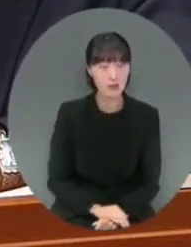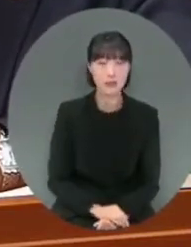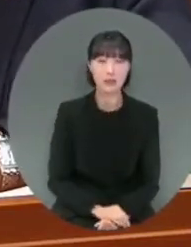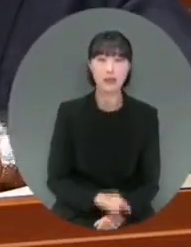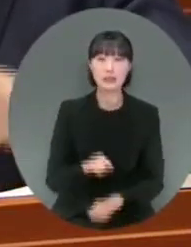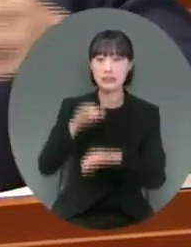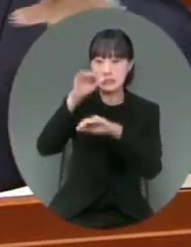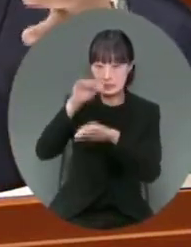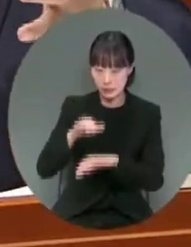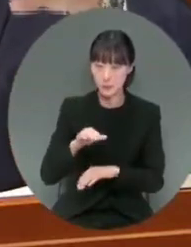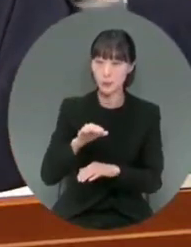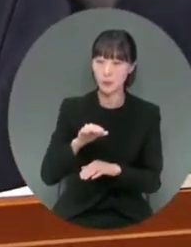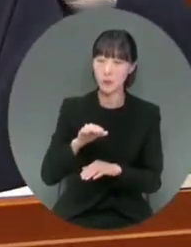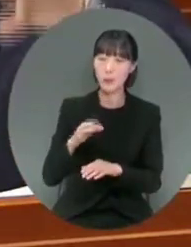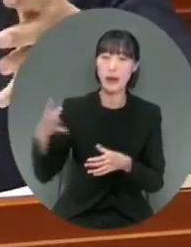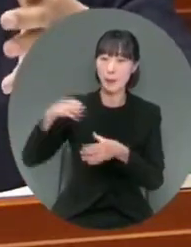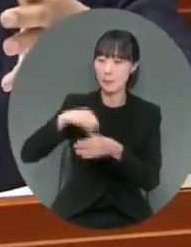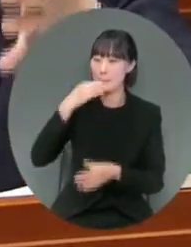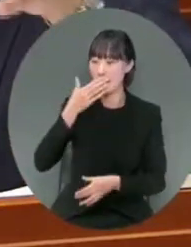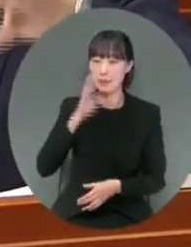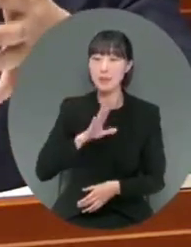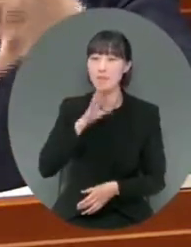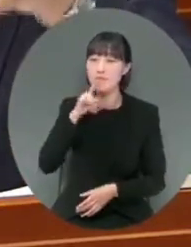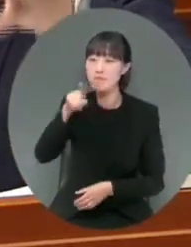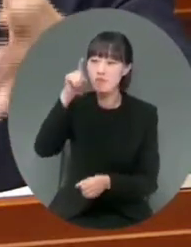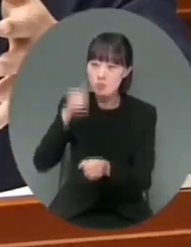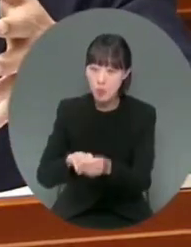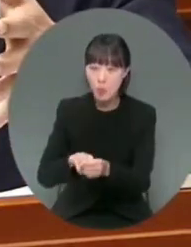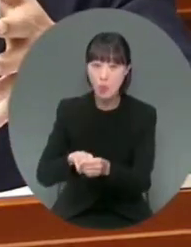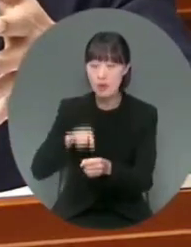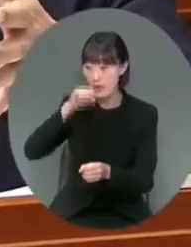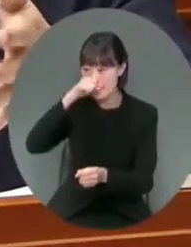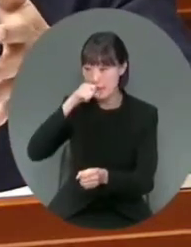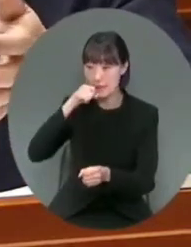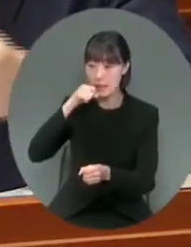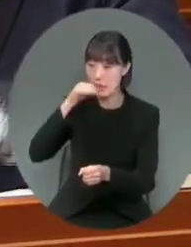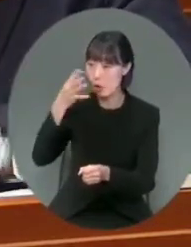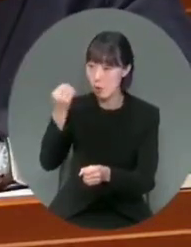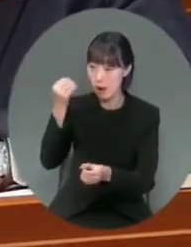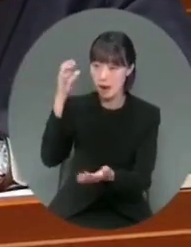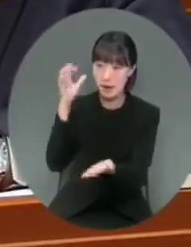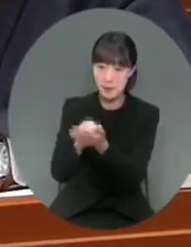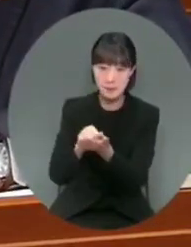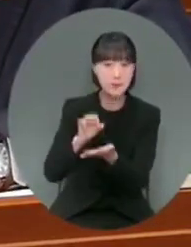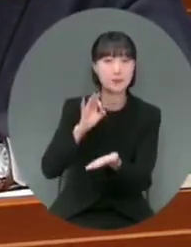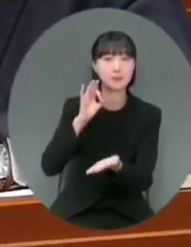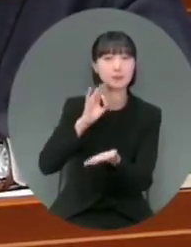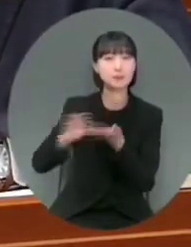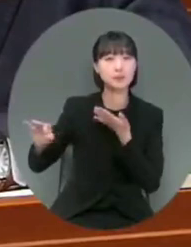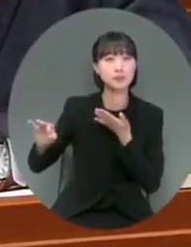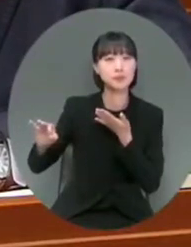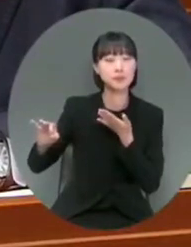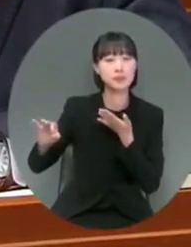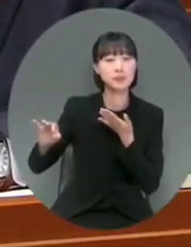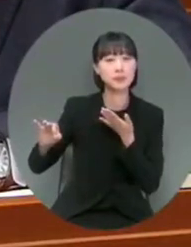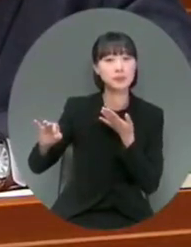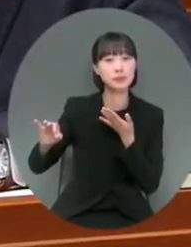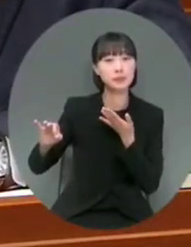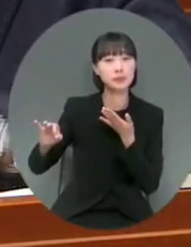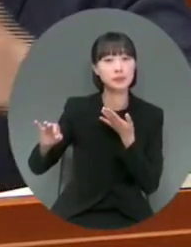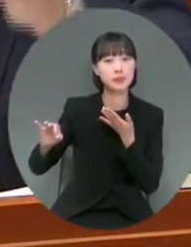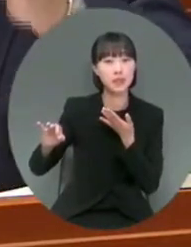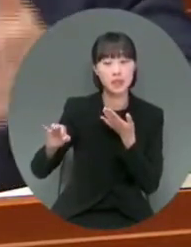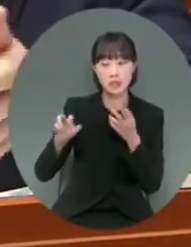이제 전반적으로 쓸 수 있는데 그걸 용도로 딱 특정해서 요만큼은 그 용도로만 쓰라라고 하는 것은 이제 보통